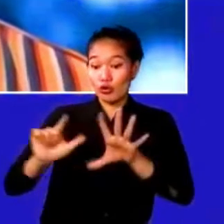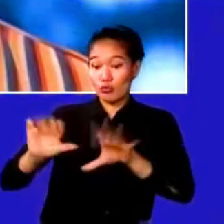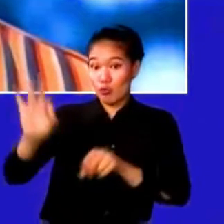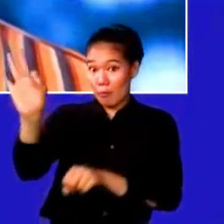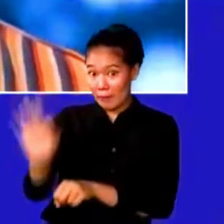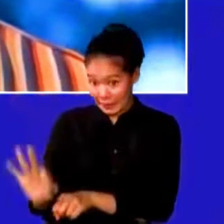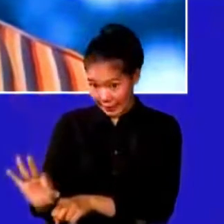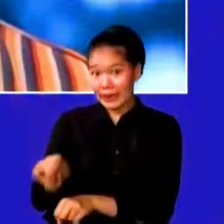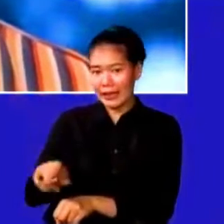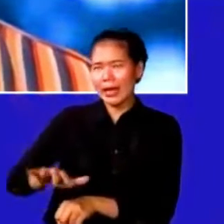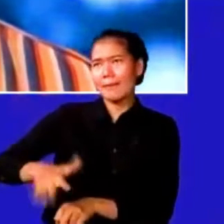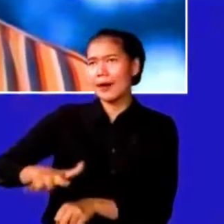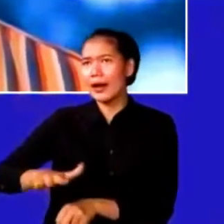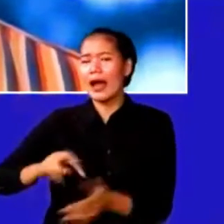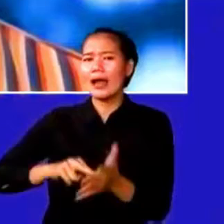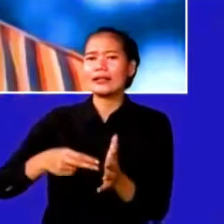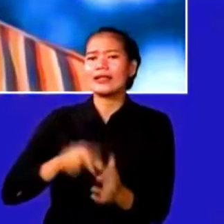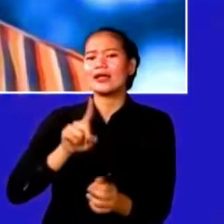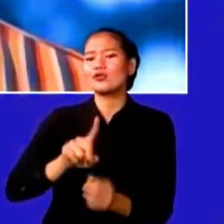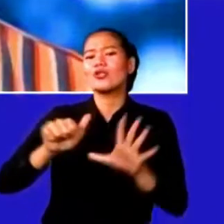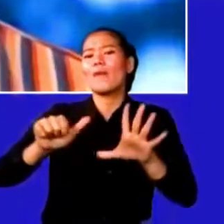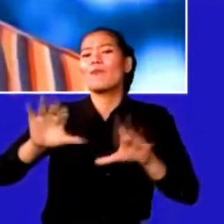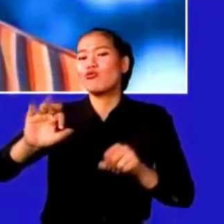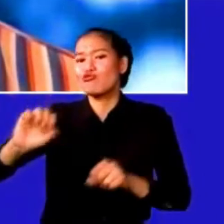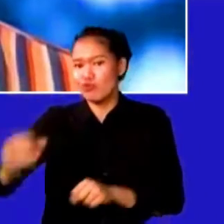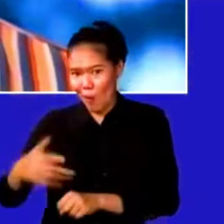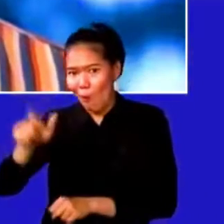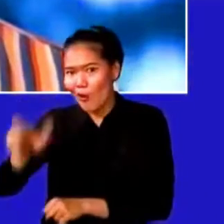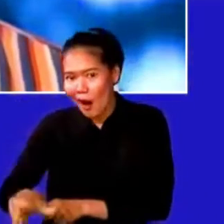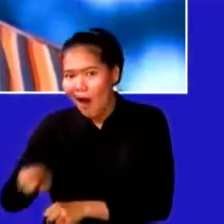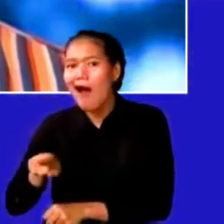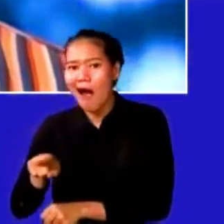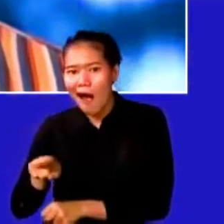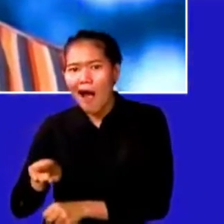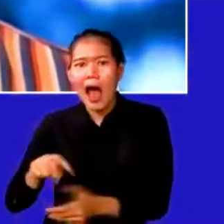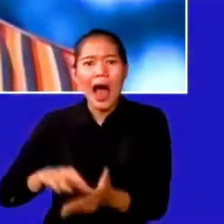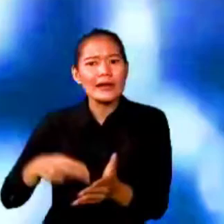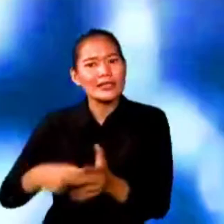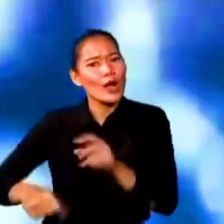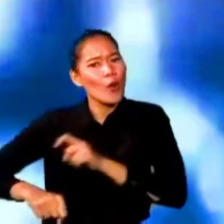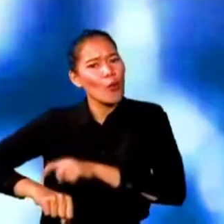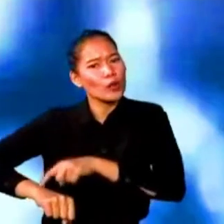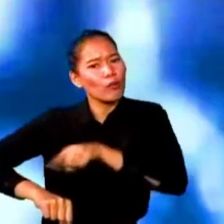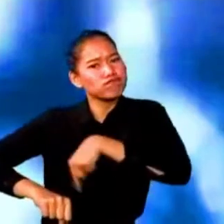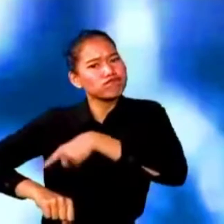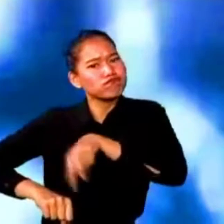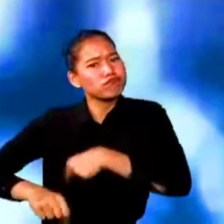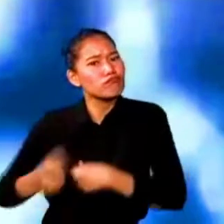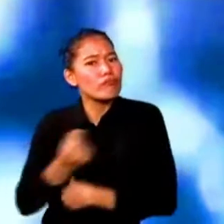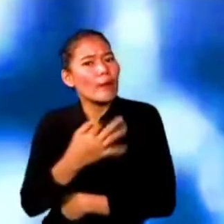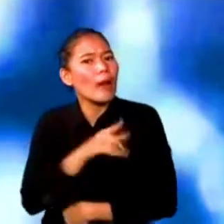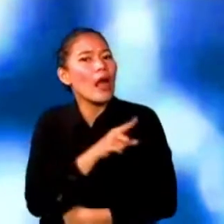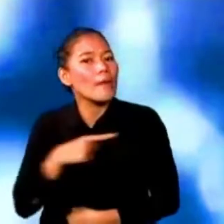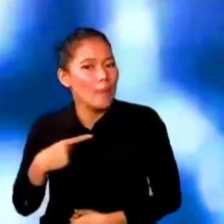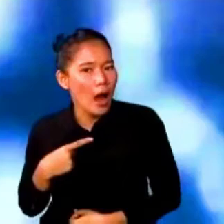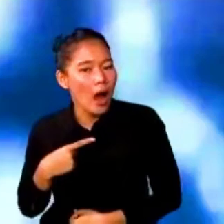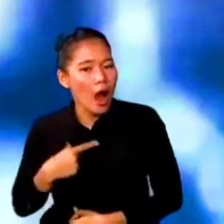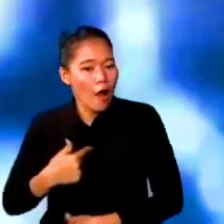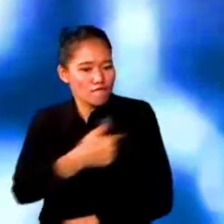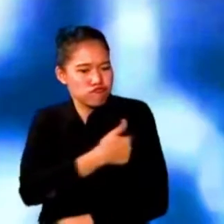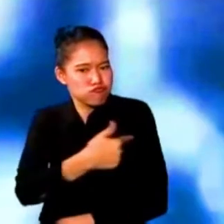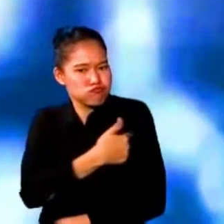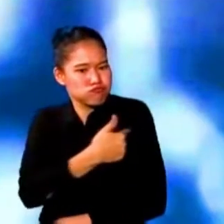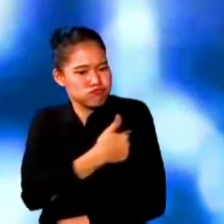70% kurang lebihnya itu 160 jutaan Nah itu berapa lama 160000000 orang itu harus